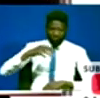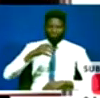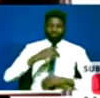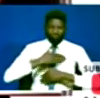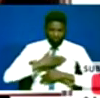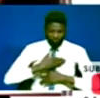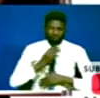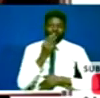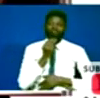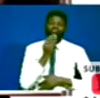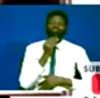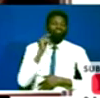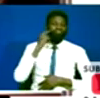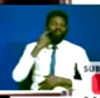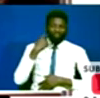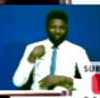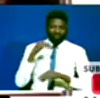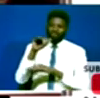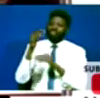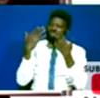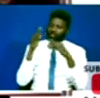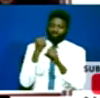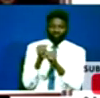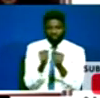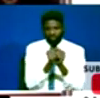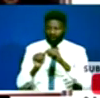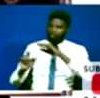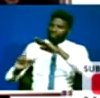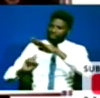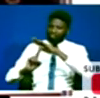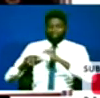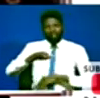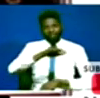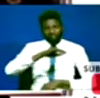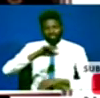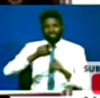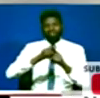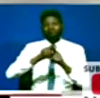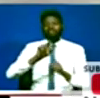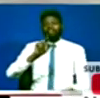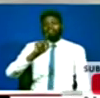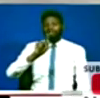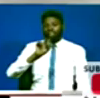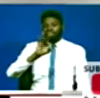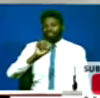washirikiane na wizara yetu ya mambo ya mazingira vile vile na Kenya Forest Service.